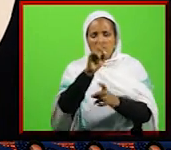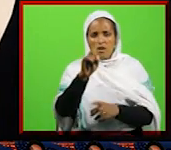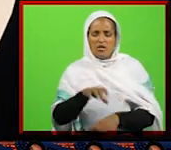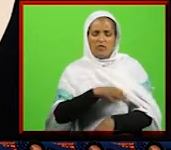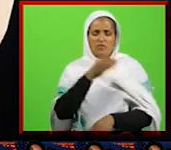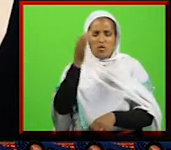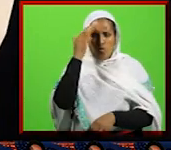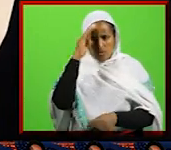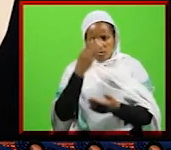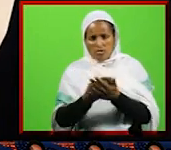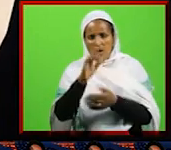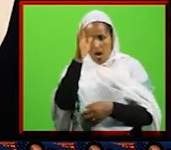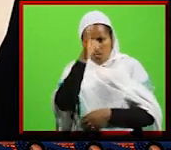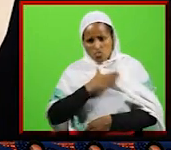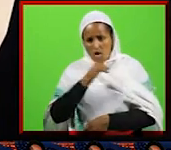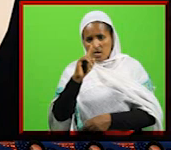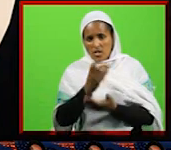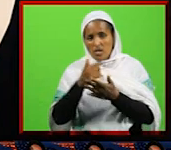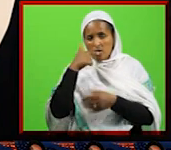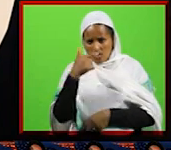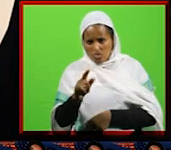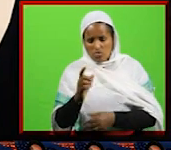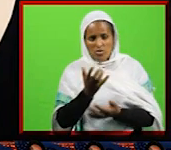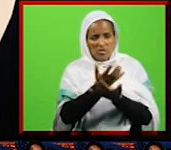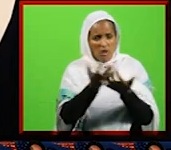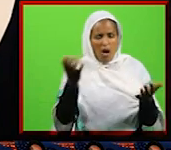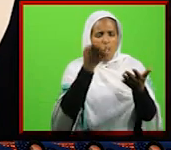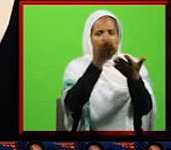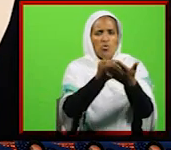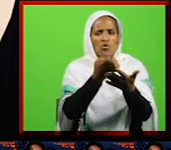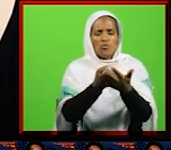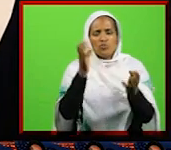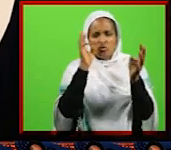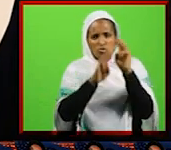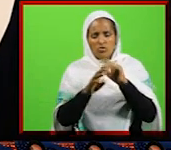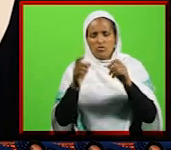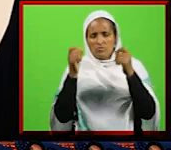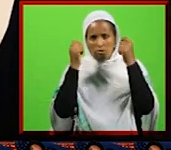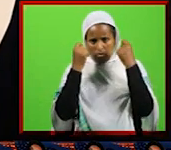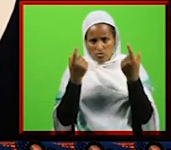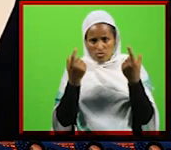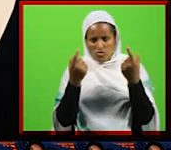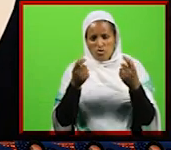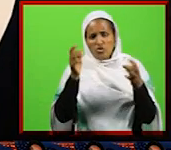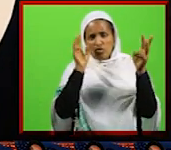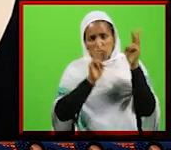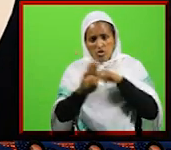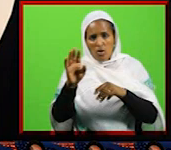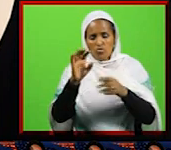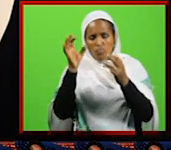እርቅ ማምጣት ከብዶናል። ግን አንዲት ነፍስ ያወቀች ልጅ መጥታ አባቶች አንድ ነገር ብነግራችሁ ቁሳዊና ኢኮኖሚያዊ ችግር